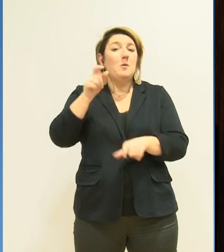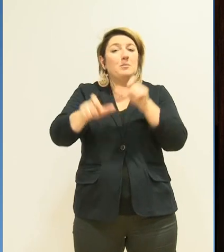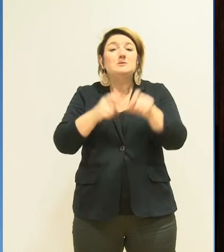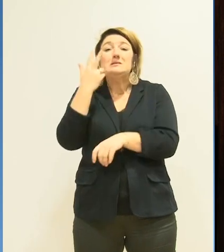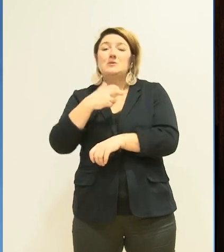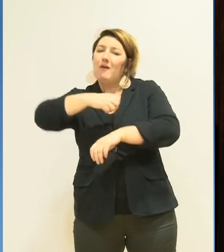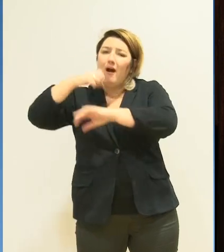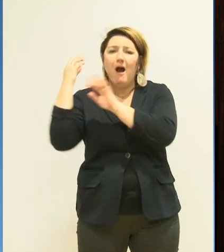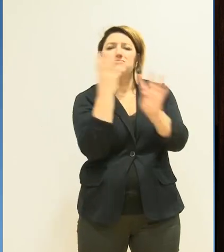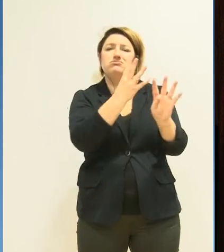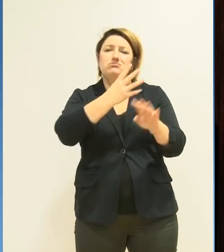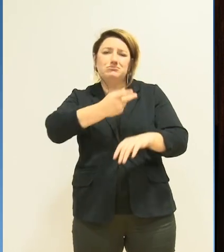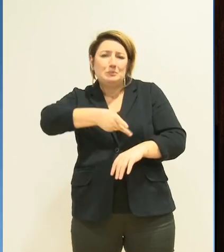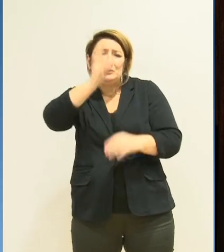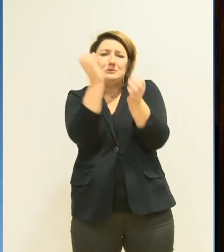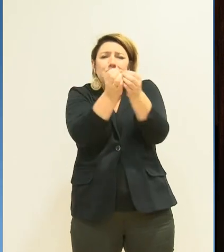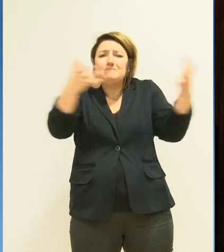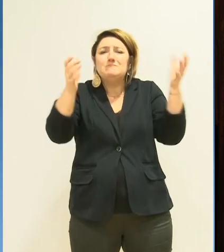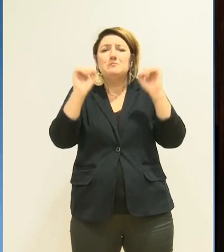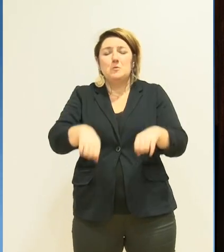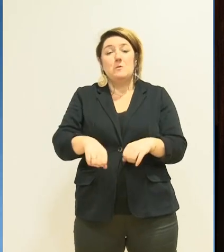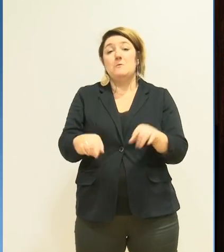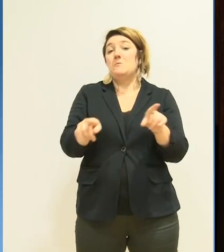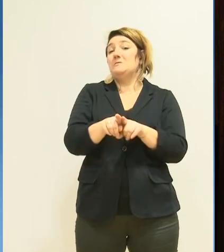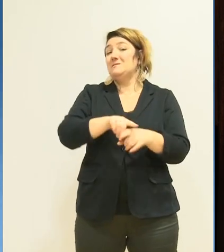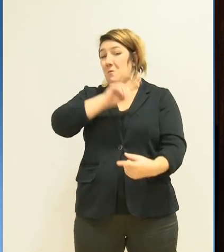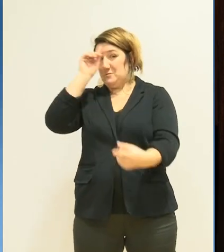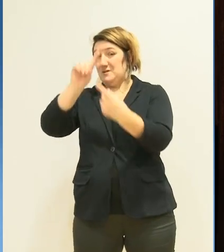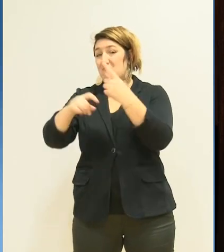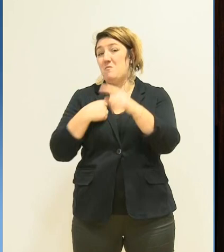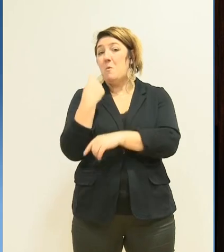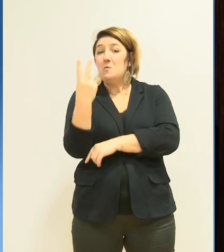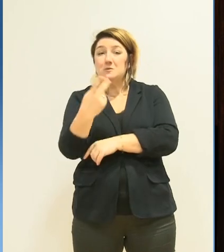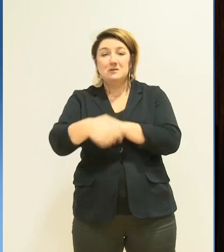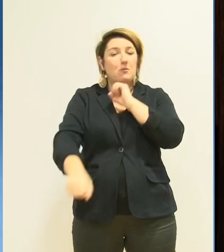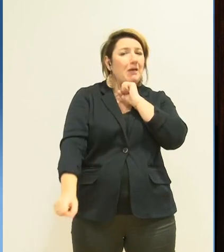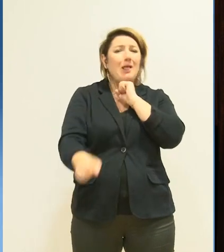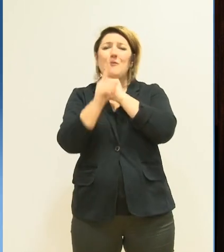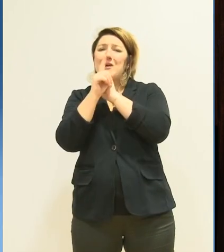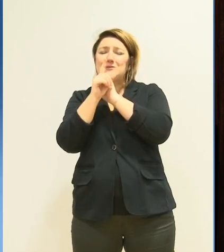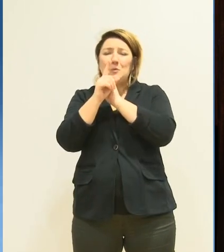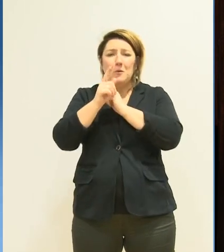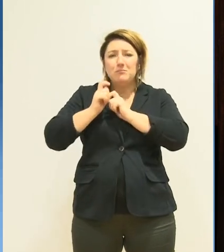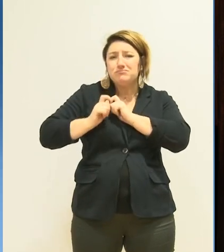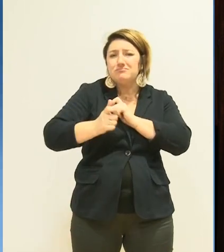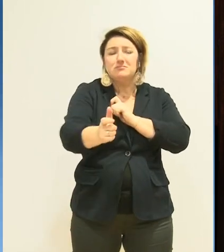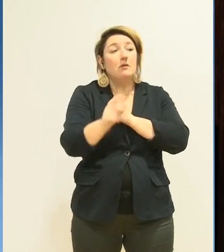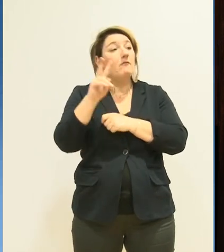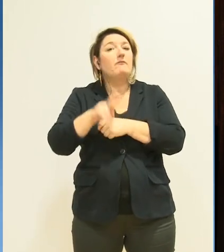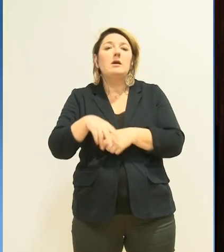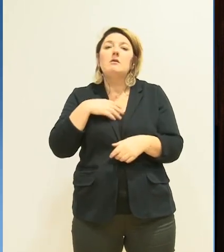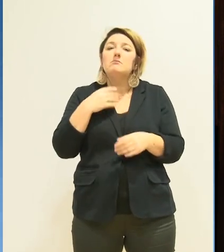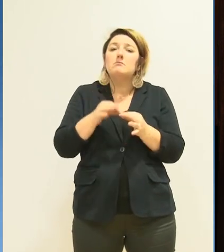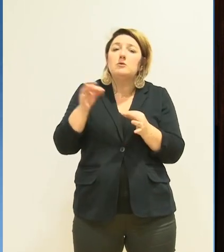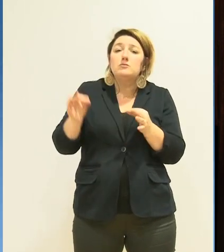des démarches innovantes et je pense que là dessus on est loin du fiasco nous n'avons aucune